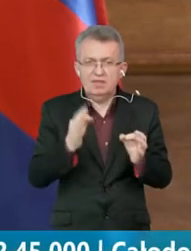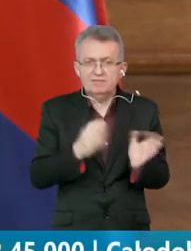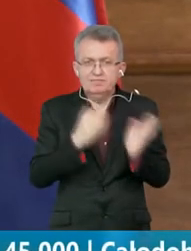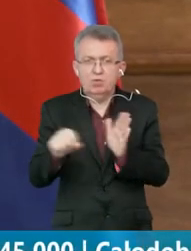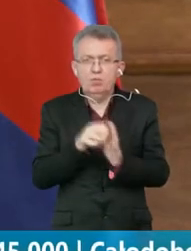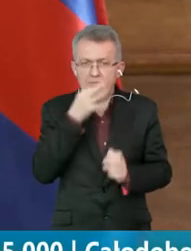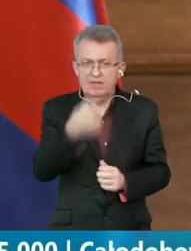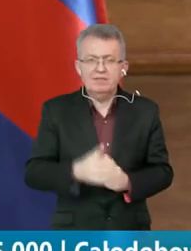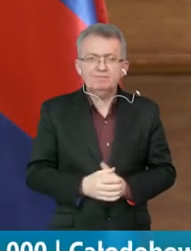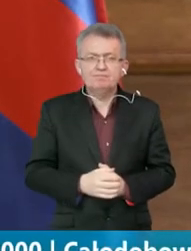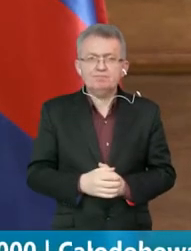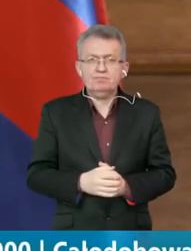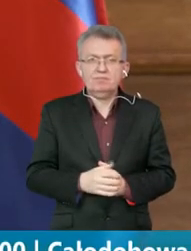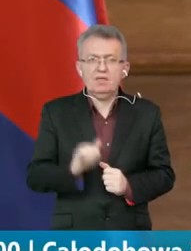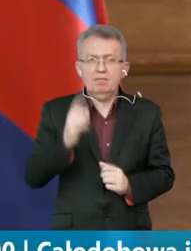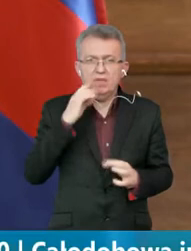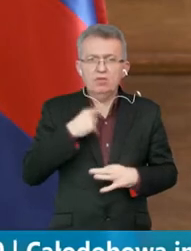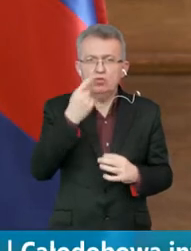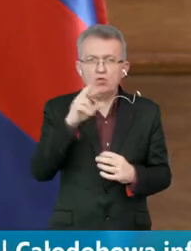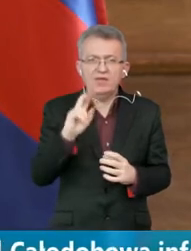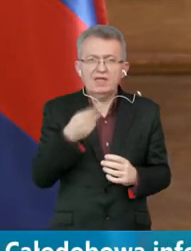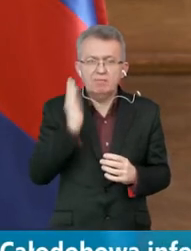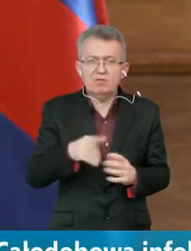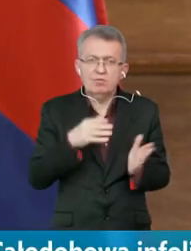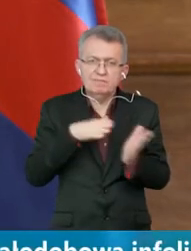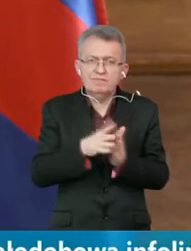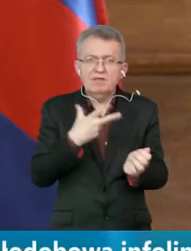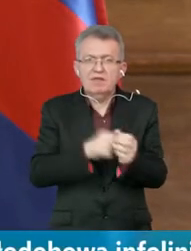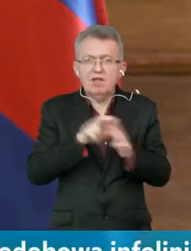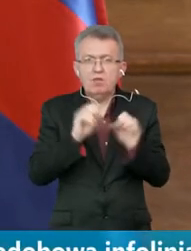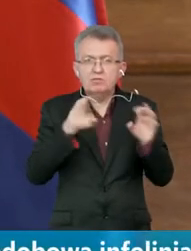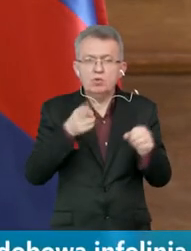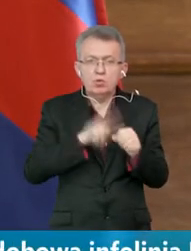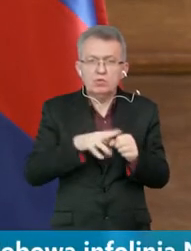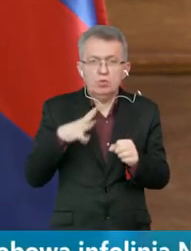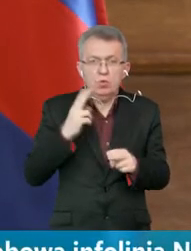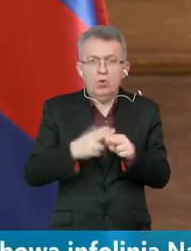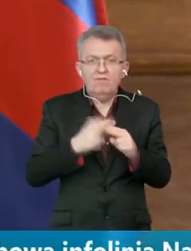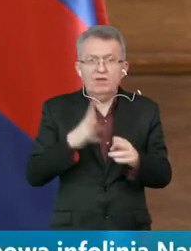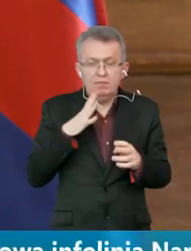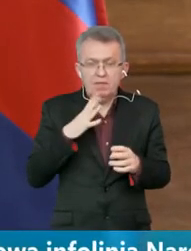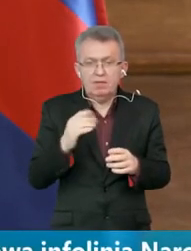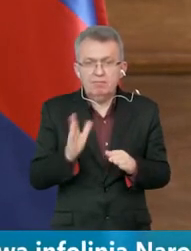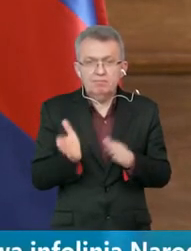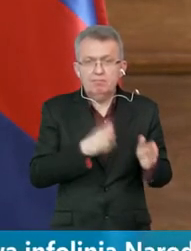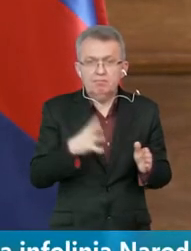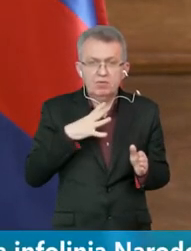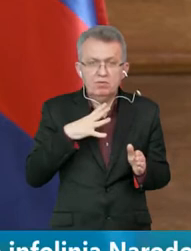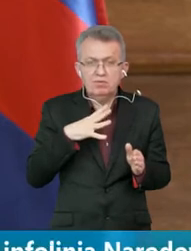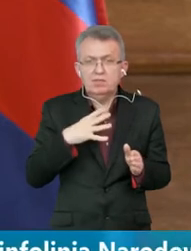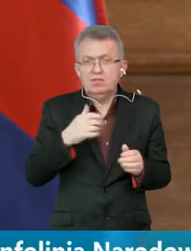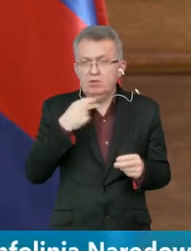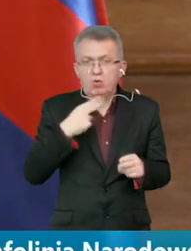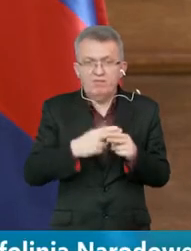przechodzę. Pani Dorota, kiedy będą wznowione szczepionki do nauczycieli, którzy chorowali i nie mogli być zaszczepieni